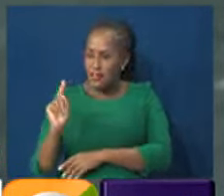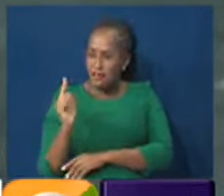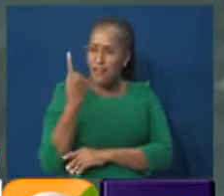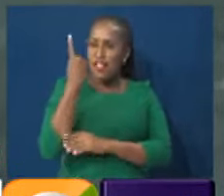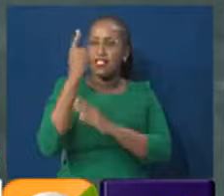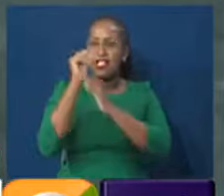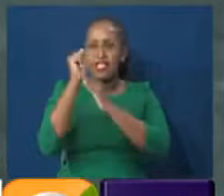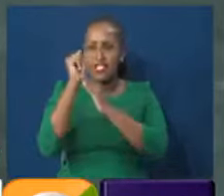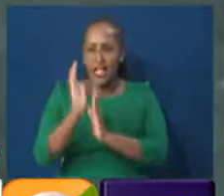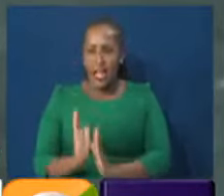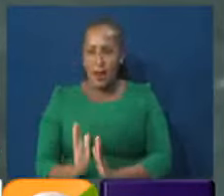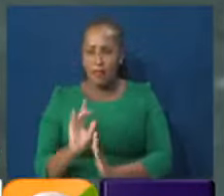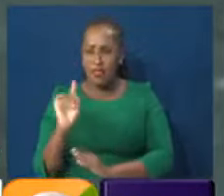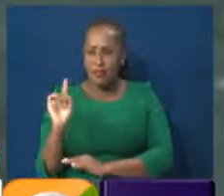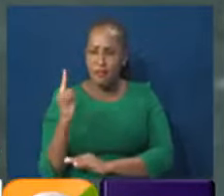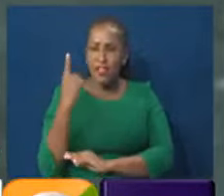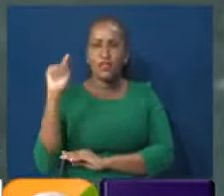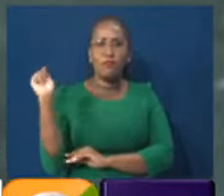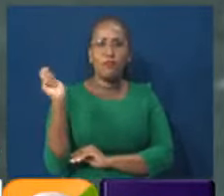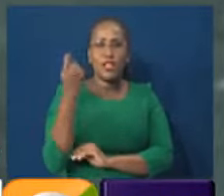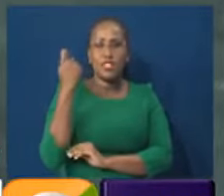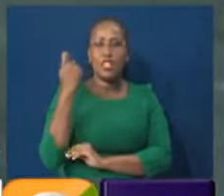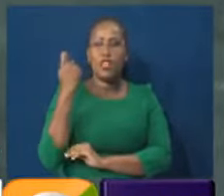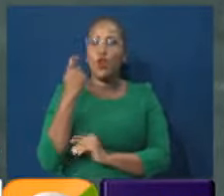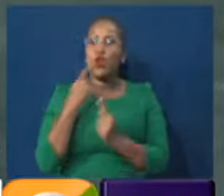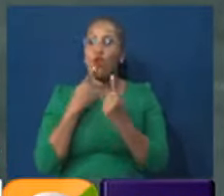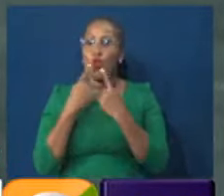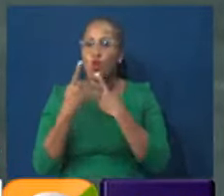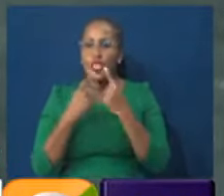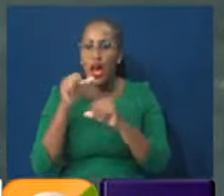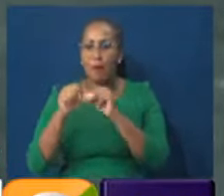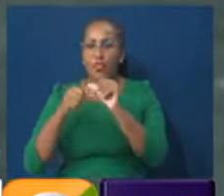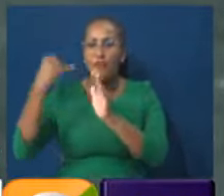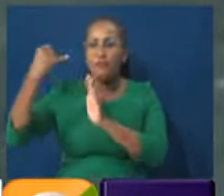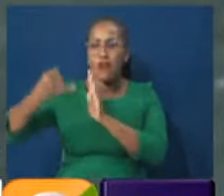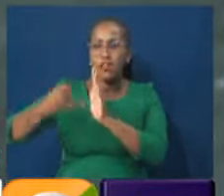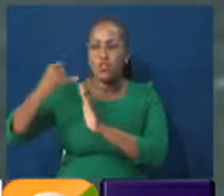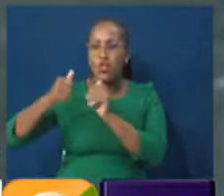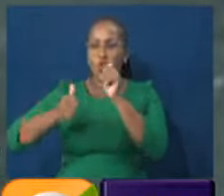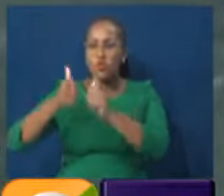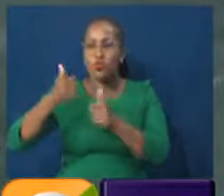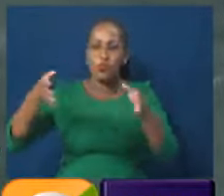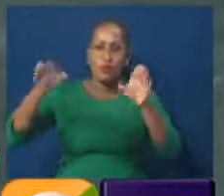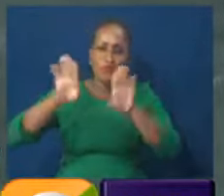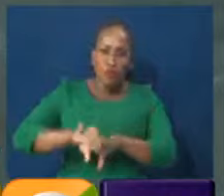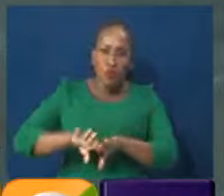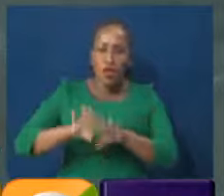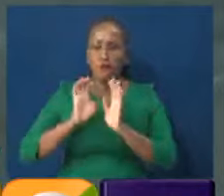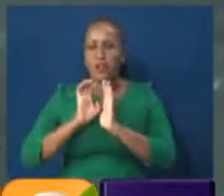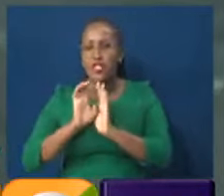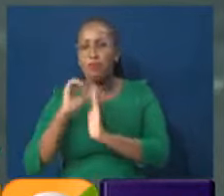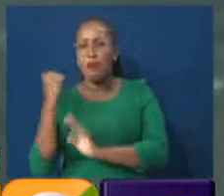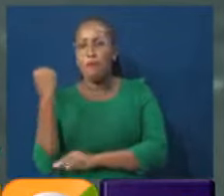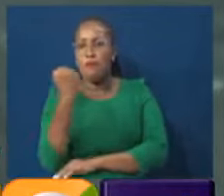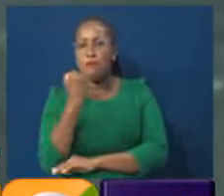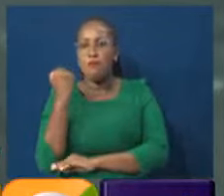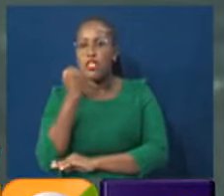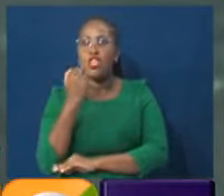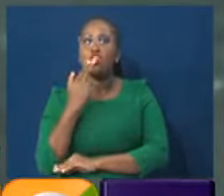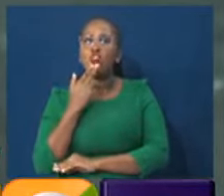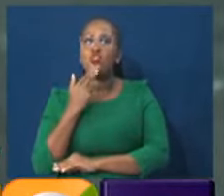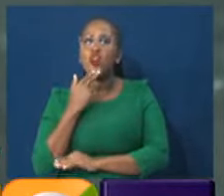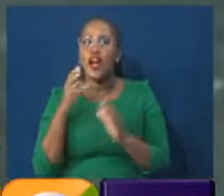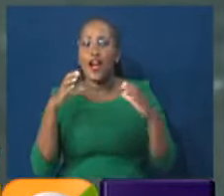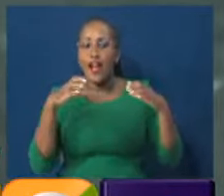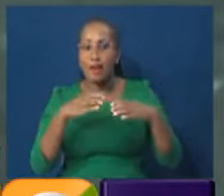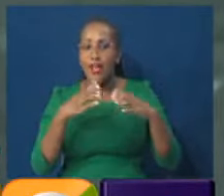kiongozi wa kwanza ama president wa kwanza kuangazia zile viwanda ambazo zilikuwa zimeanguka kama Mumias Sugar Company. Kwa hivyo